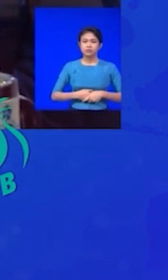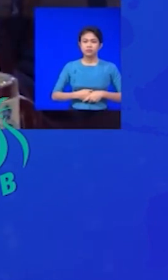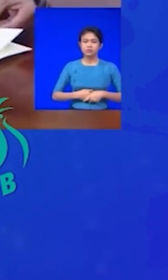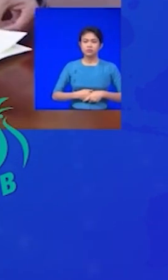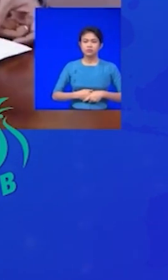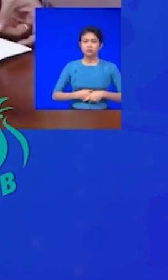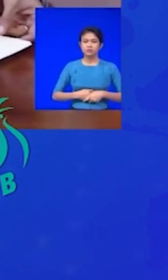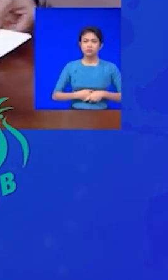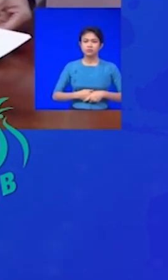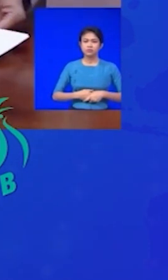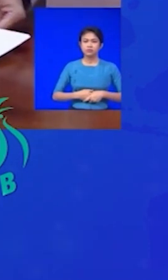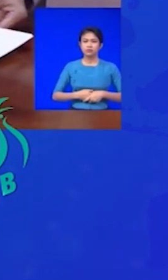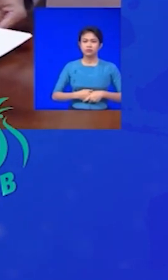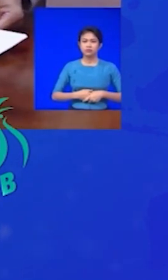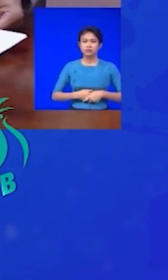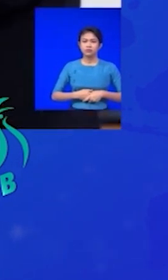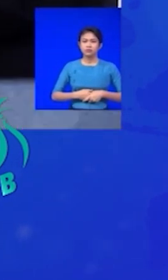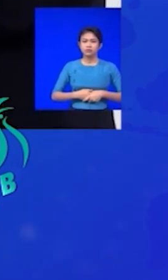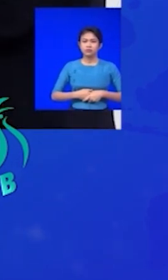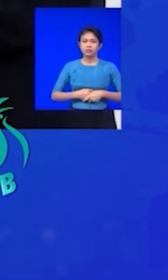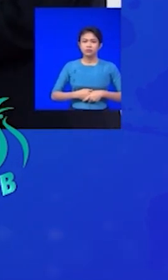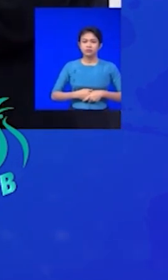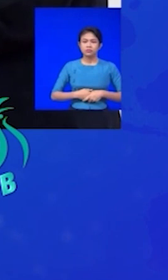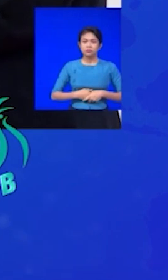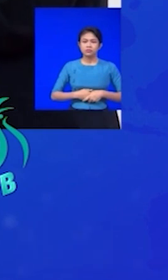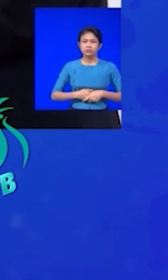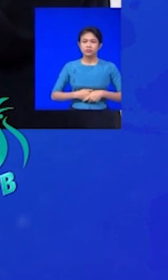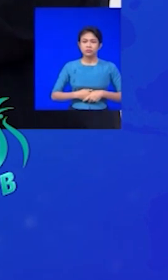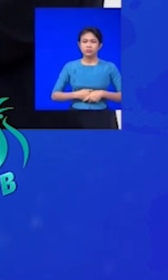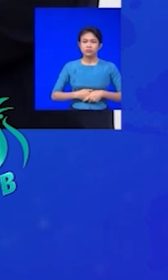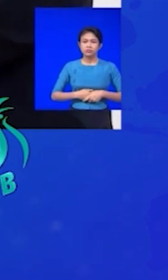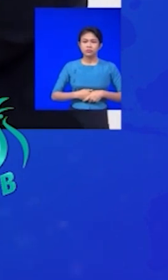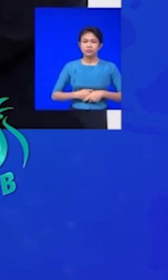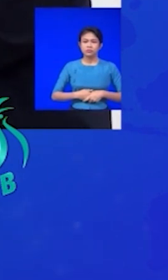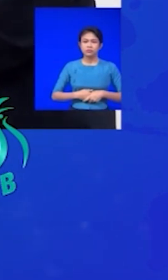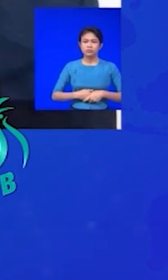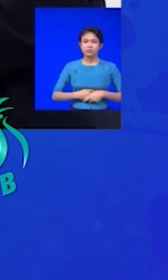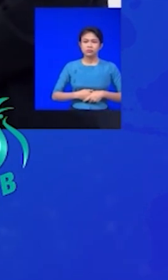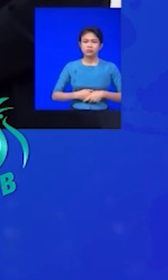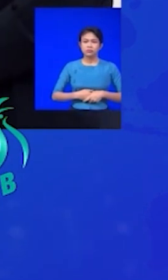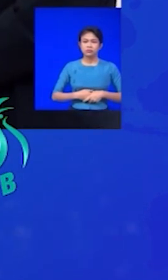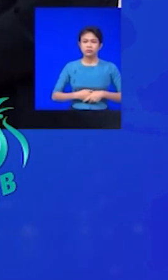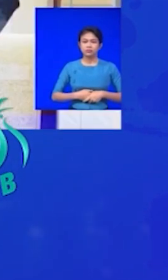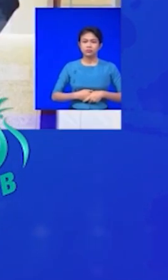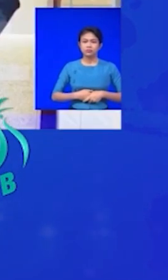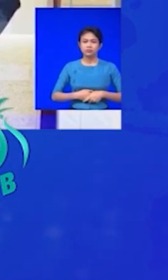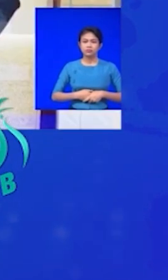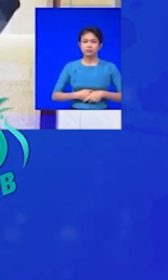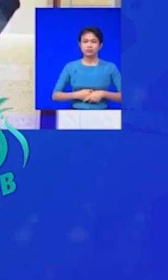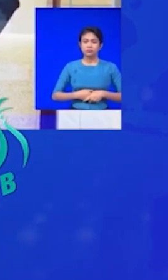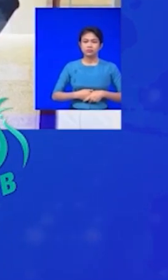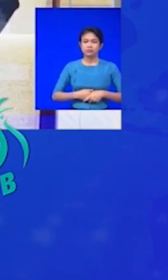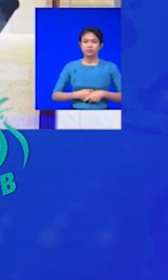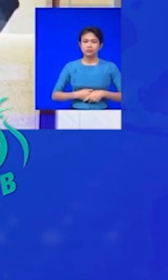ပဲကျွန်တော်တို့ဆွေးနွေးတော့ထွက်တယ်ထူးထူးမရှိဘူးနော်။အမှန်မှန်တော့တို့ဒီဆွေးနွေးတဲ့ဥစ္စာတွေရှိပါတယ်ကျွန်တော်အဓိကကတော့